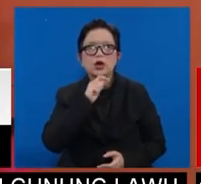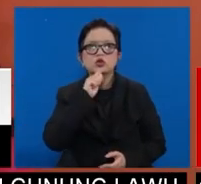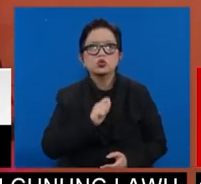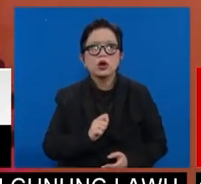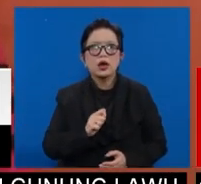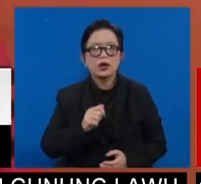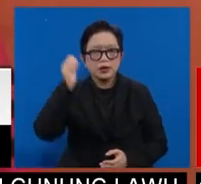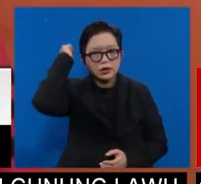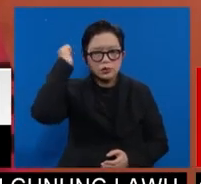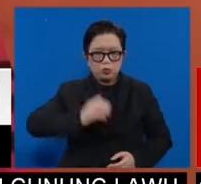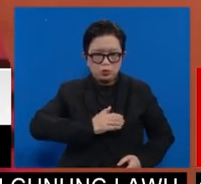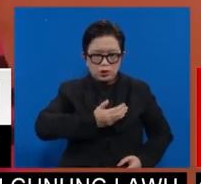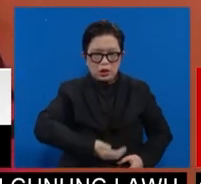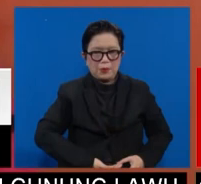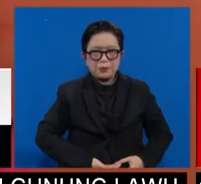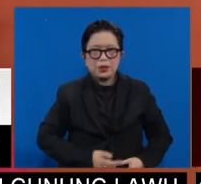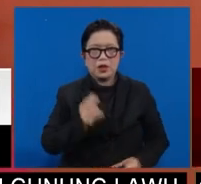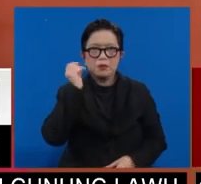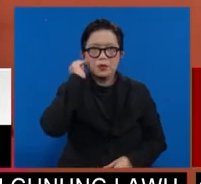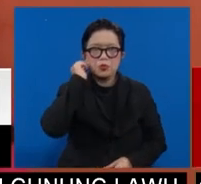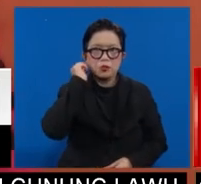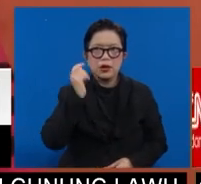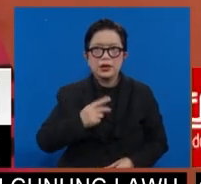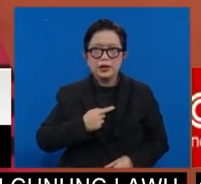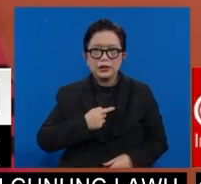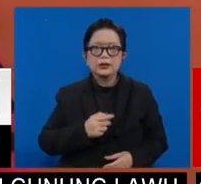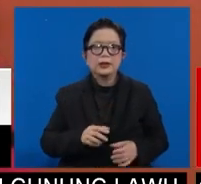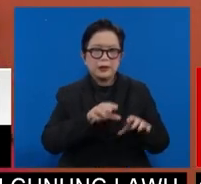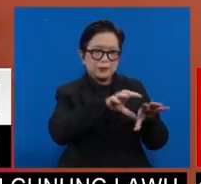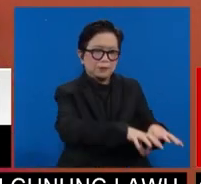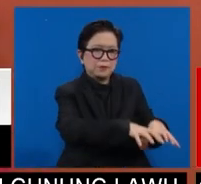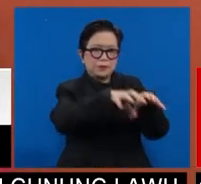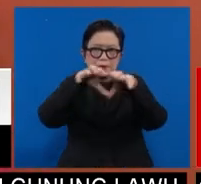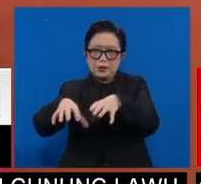sementara kita kumpulkan,